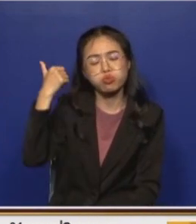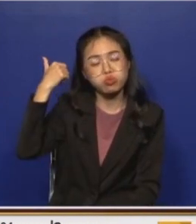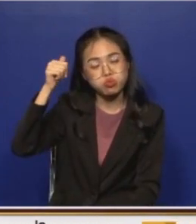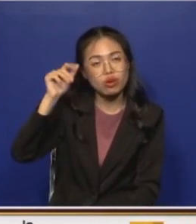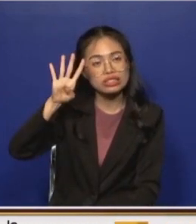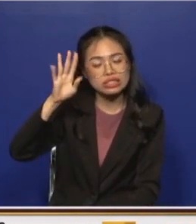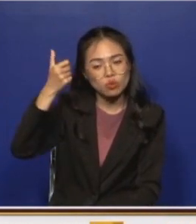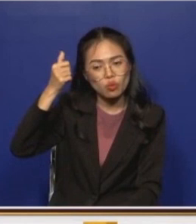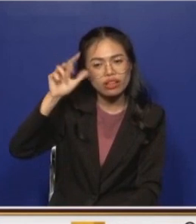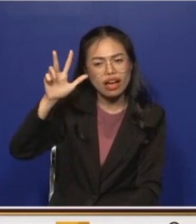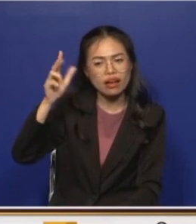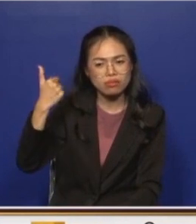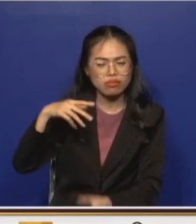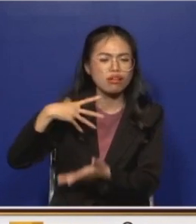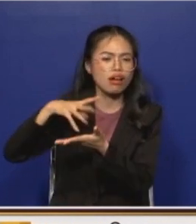สำคัญฮะ